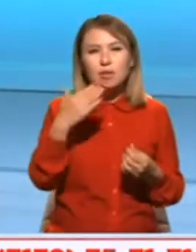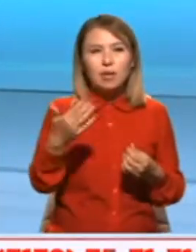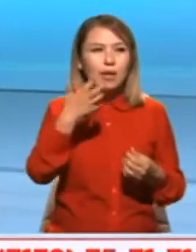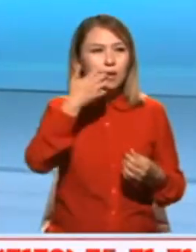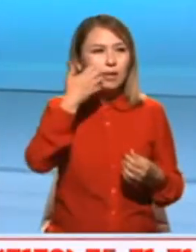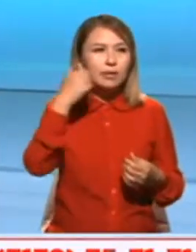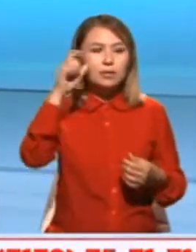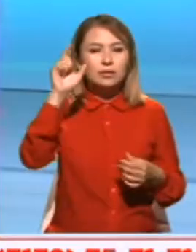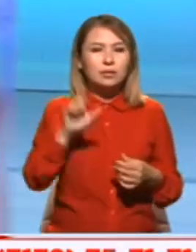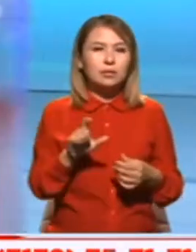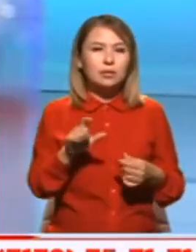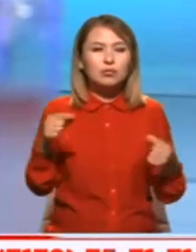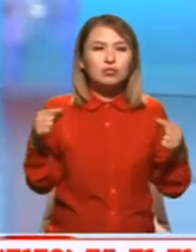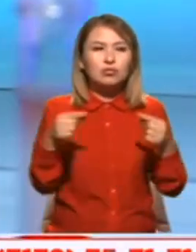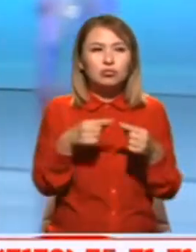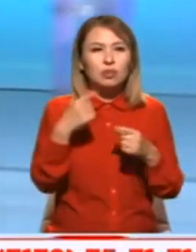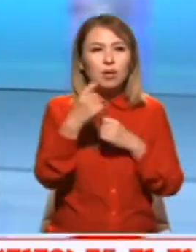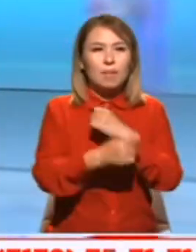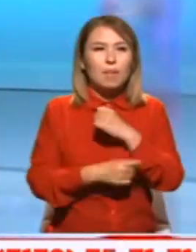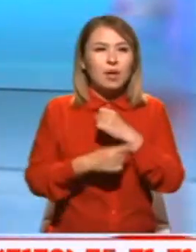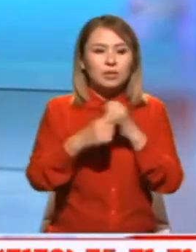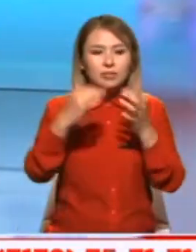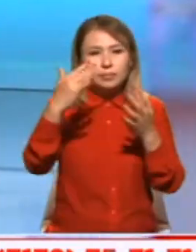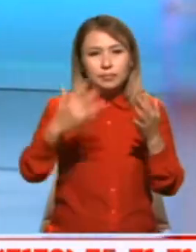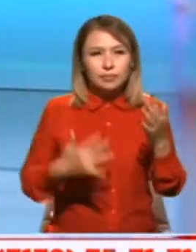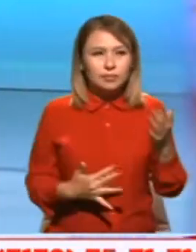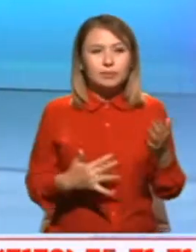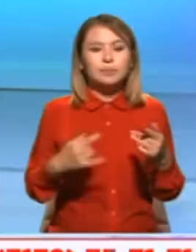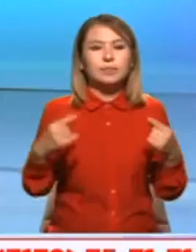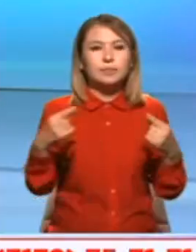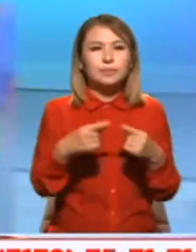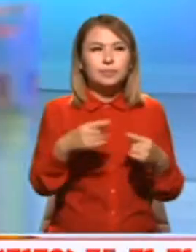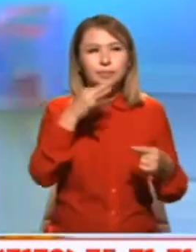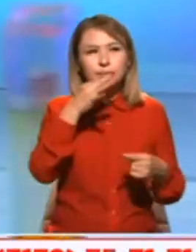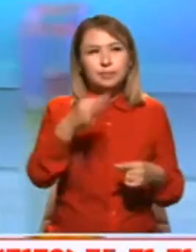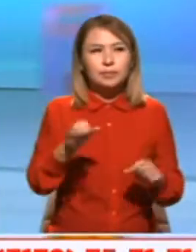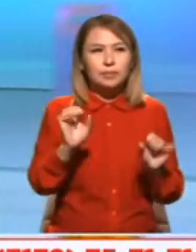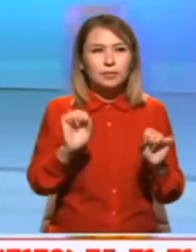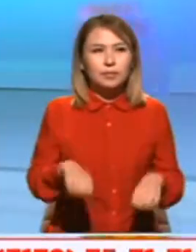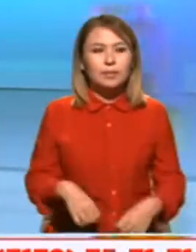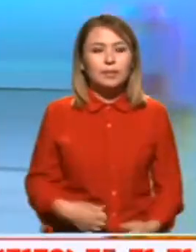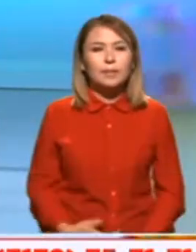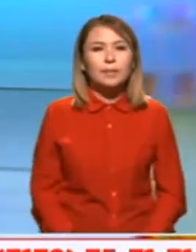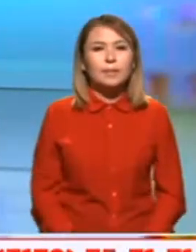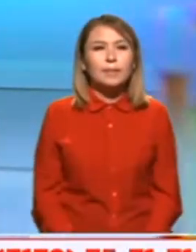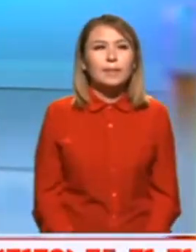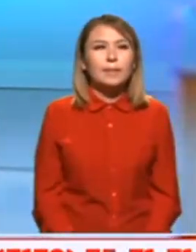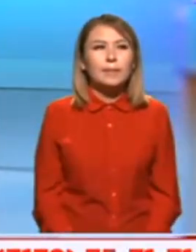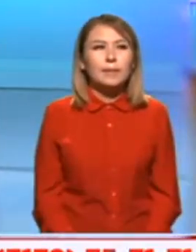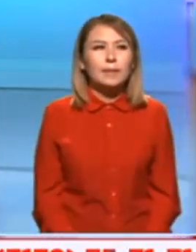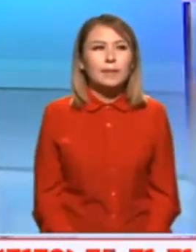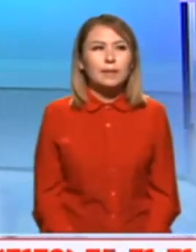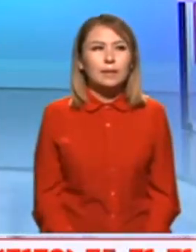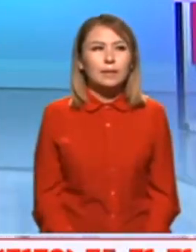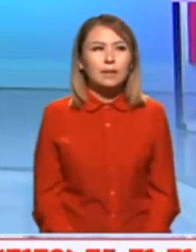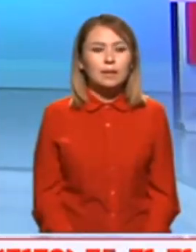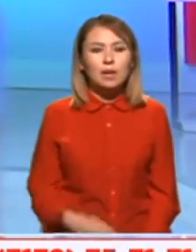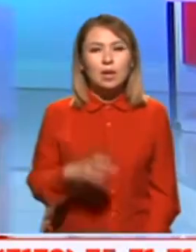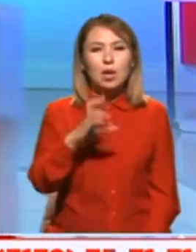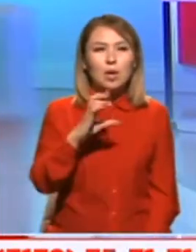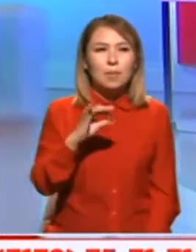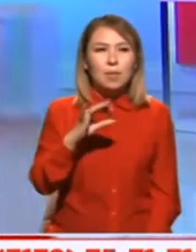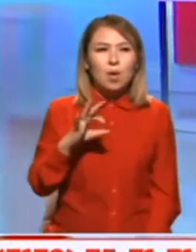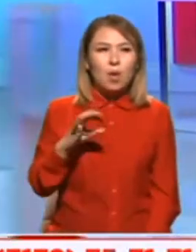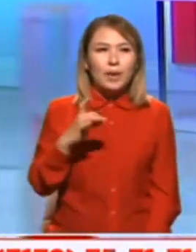арқылы материал жиналады, соған байланысты нақты анализдерге рәт жіберіледі. Биохимиялық көрсеткішті тапсыру керек. Ондағы темірдің